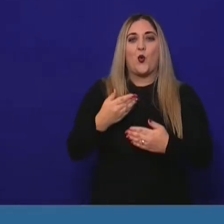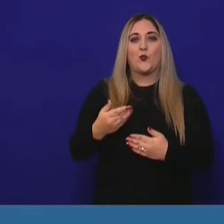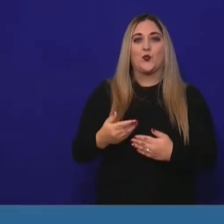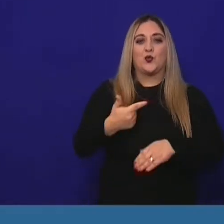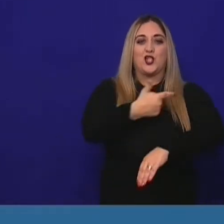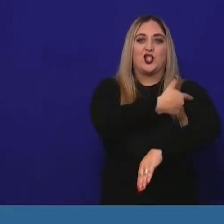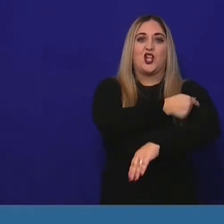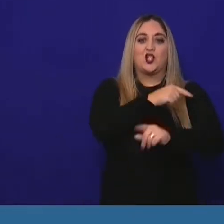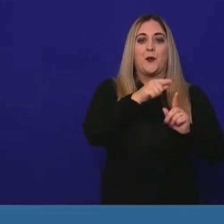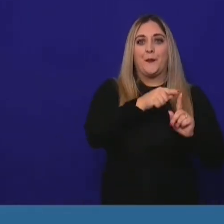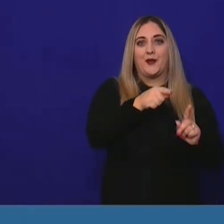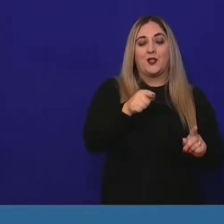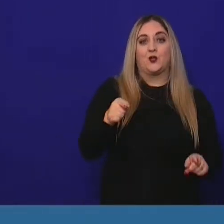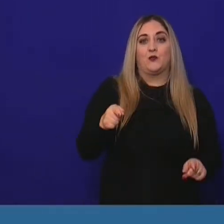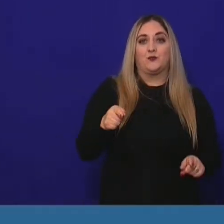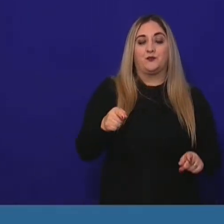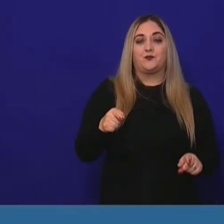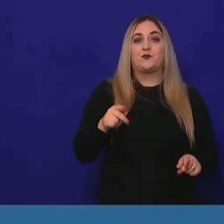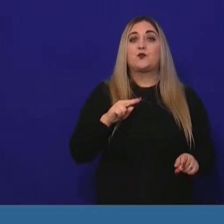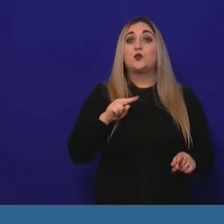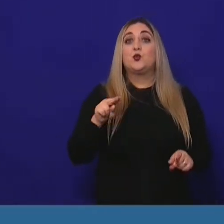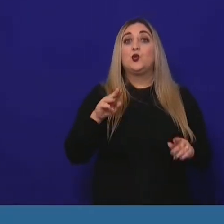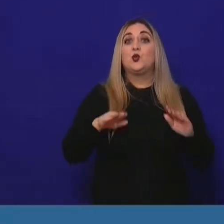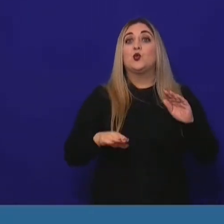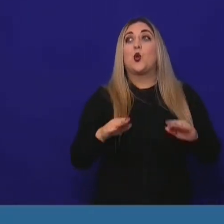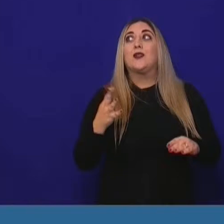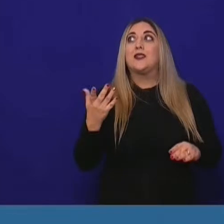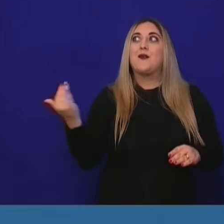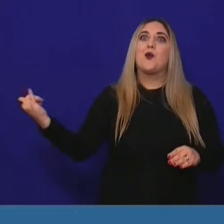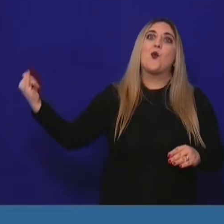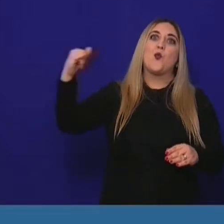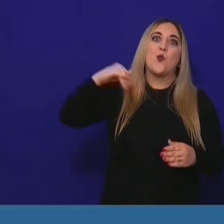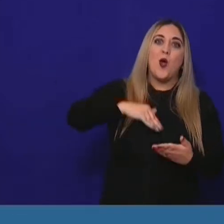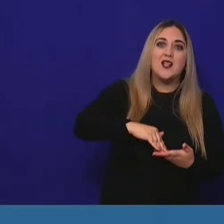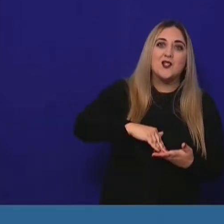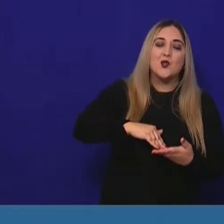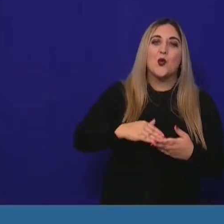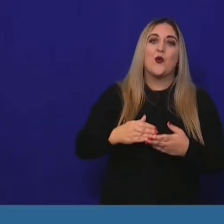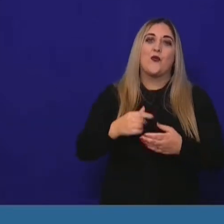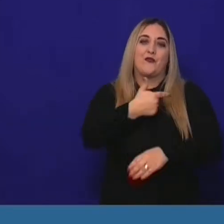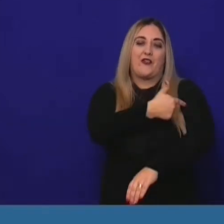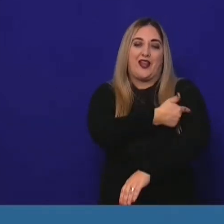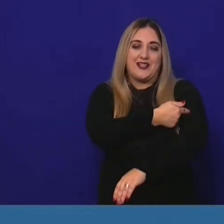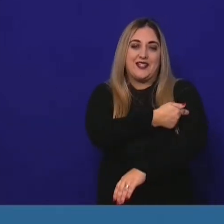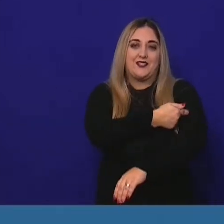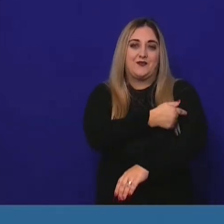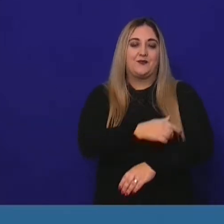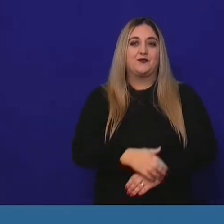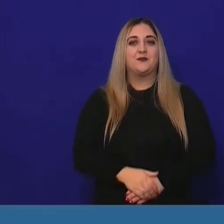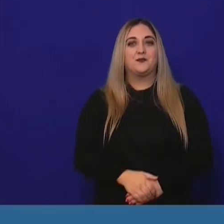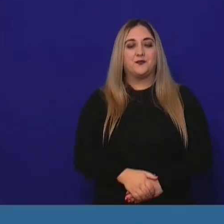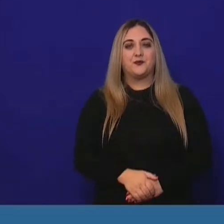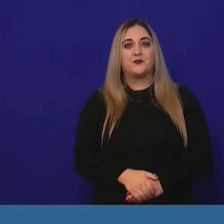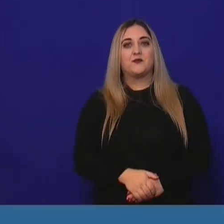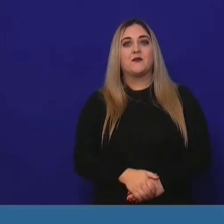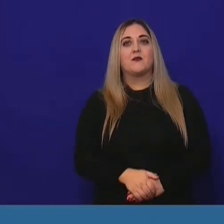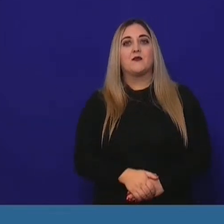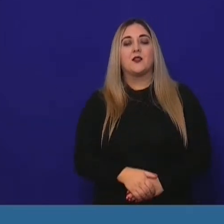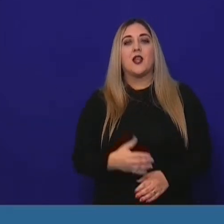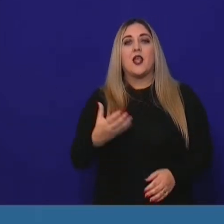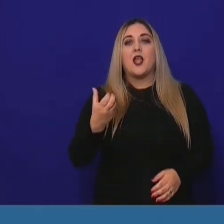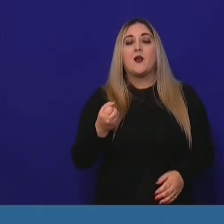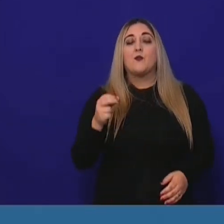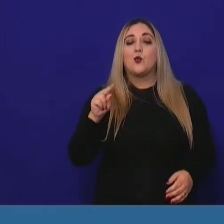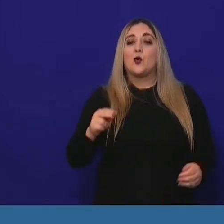u kemm tilħaq jiddependi mbagħad l-ammonti ta' vaccines li jkunu qegħdin jiġu. U anka mbagħad